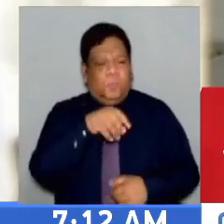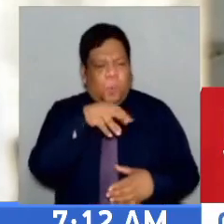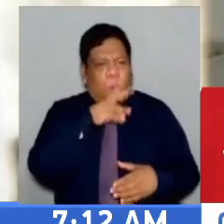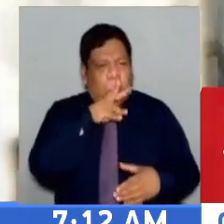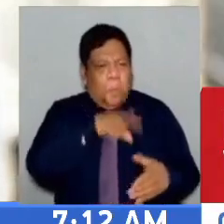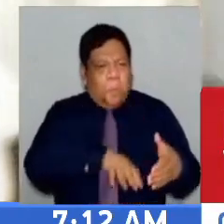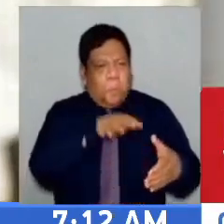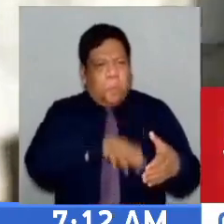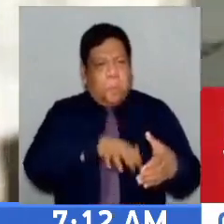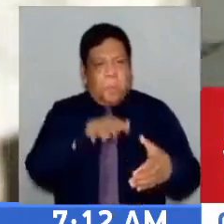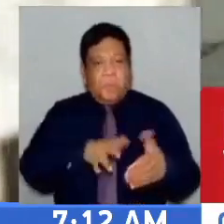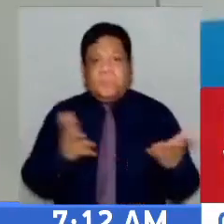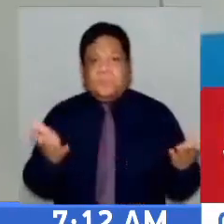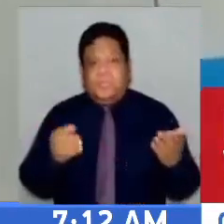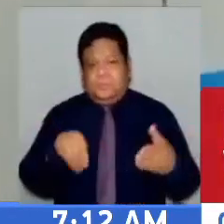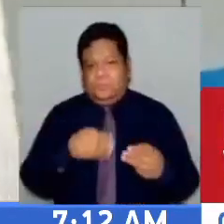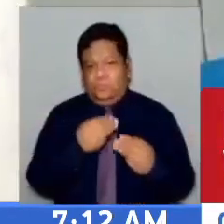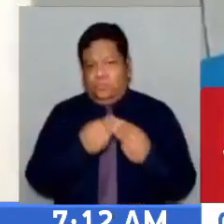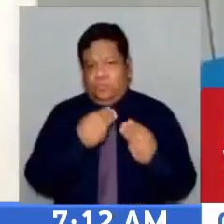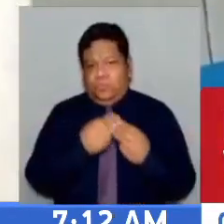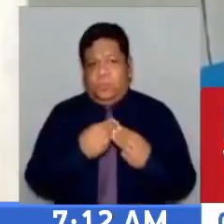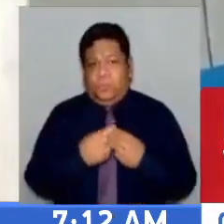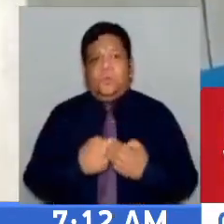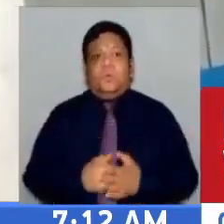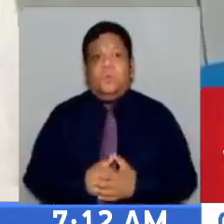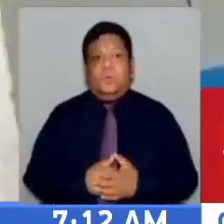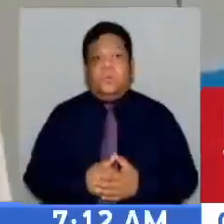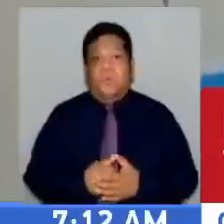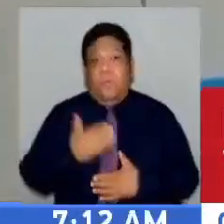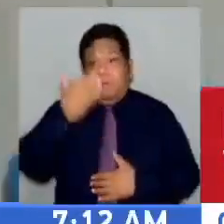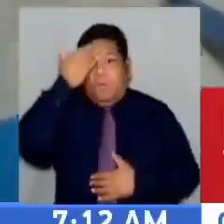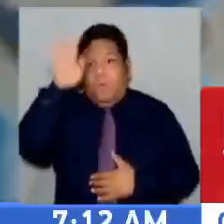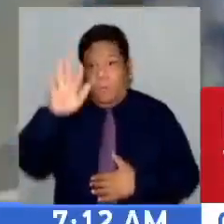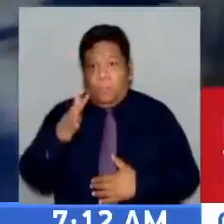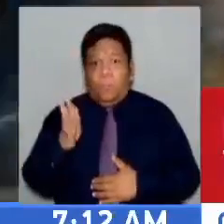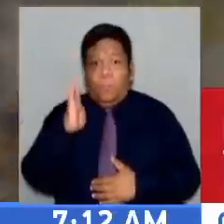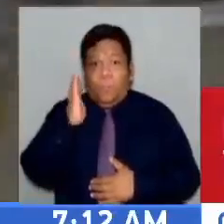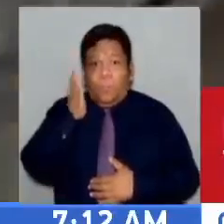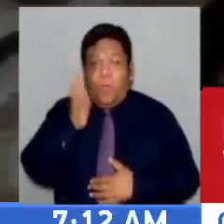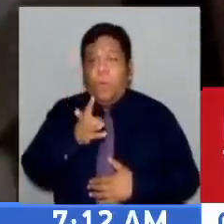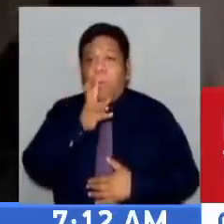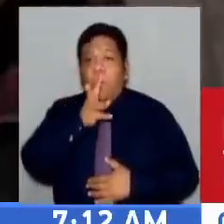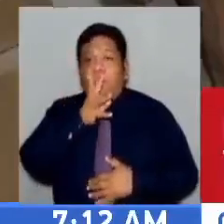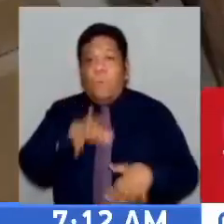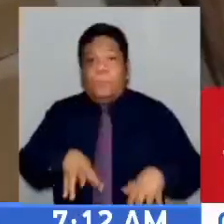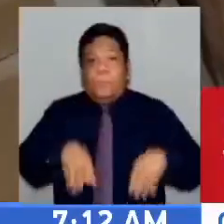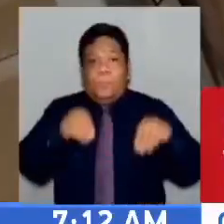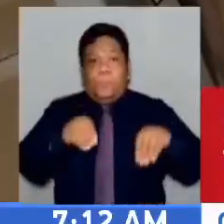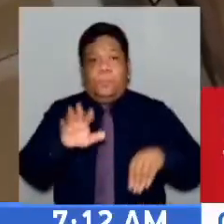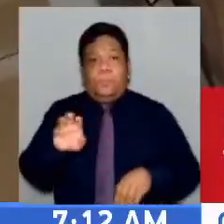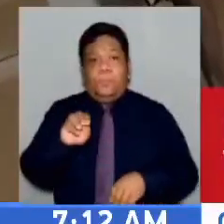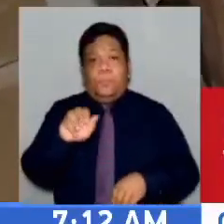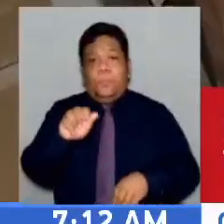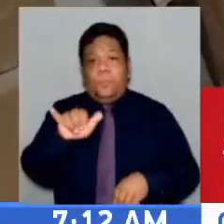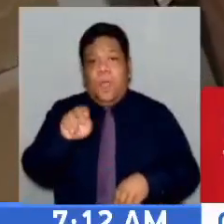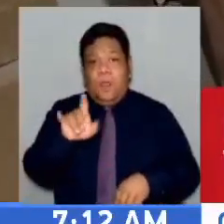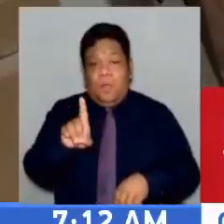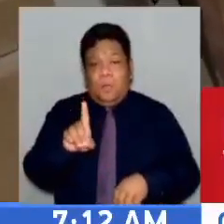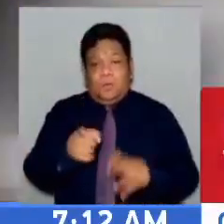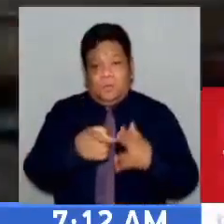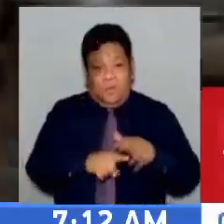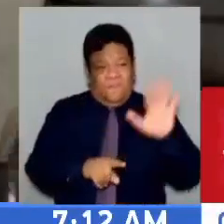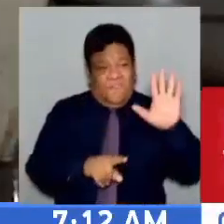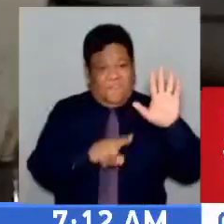City. Hindi raw niya alam na magkakaroon ng water interruption sa serbisyo ng Maynilad mula alas 5 ng umaga hanggang hating gabi mula ngayong